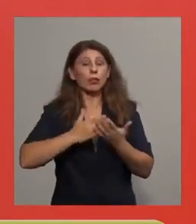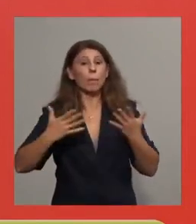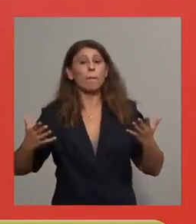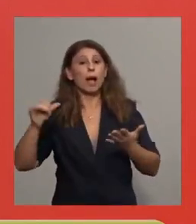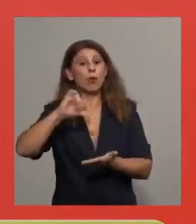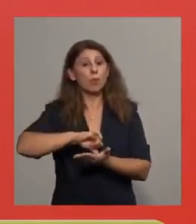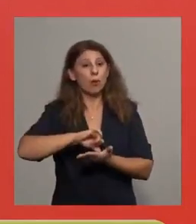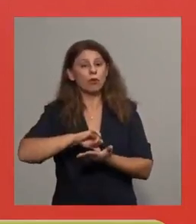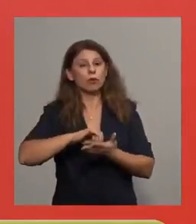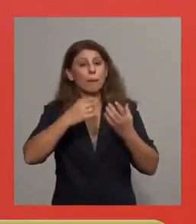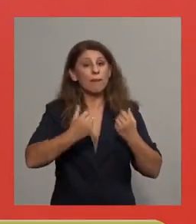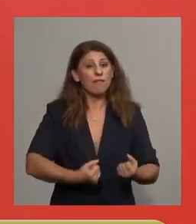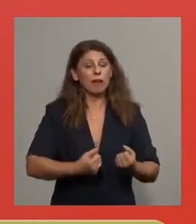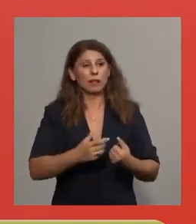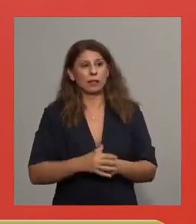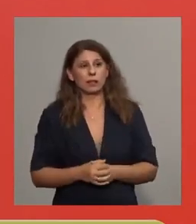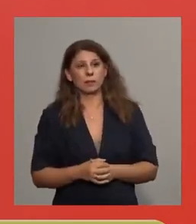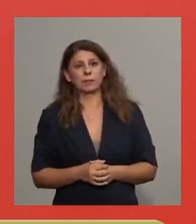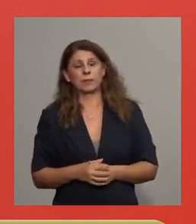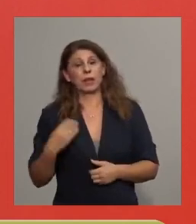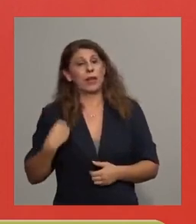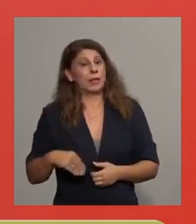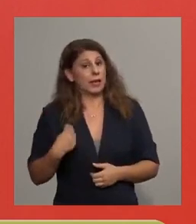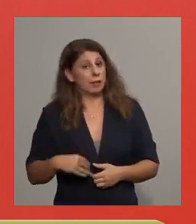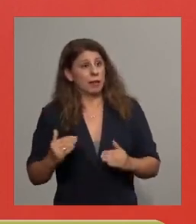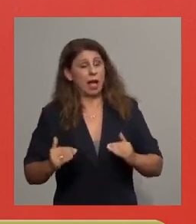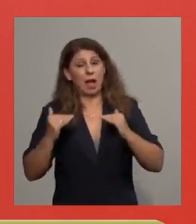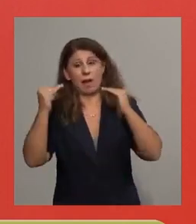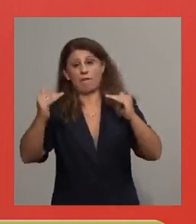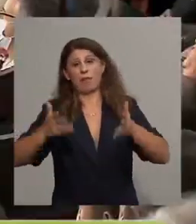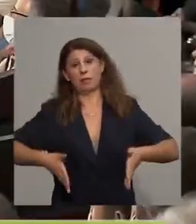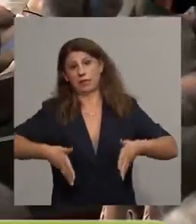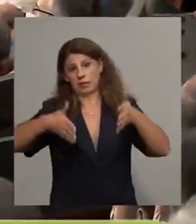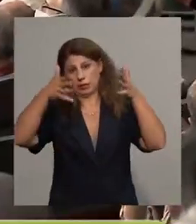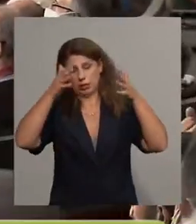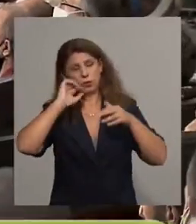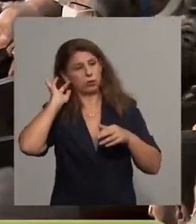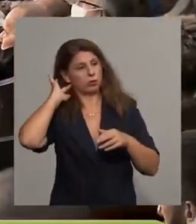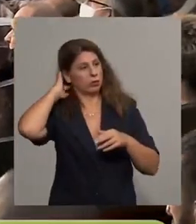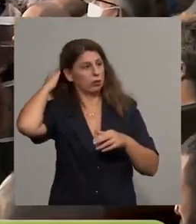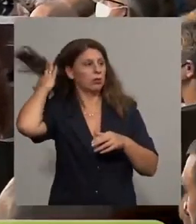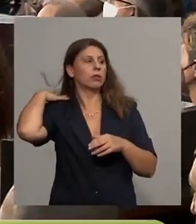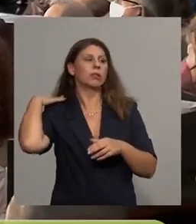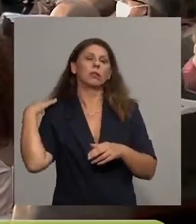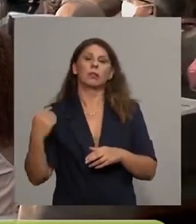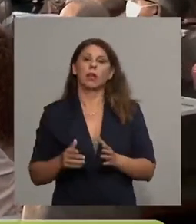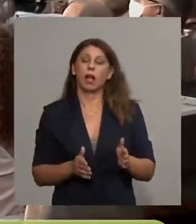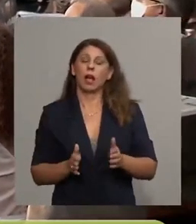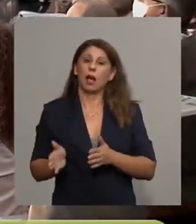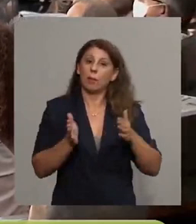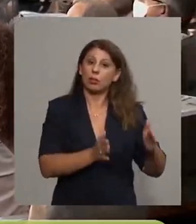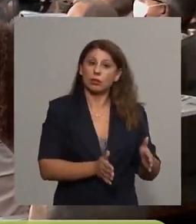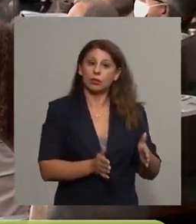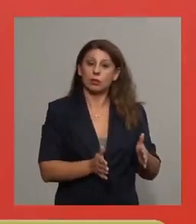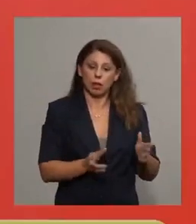χώρας, οι επιβαρύνσεις για την πράσινη αναβάθμιση των κτηρίων και από την άλλη η συνεχής μείωση